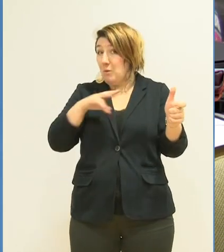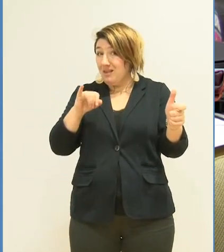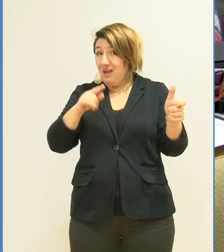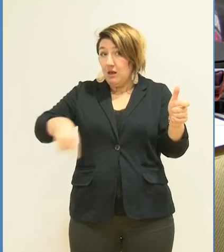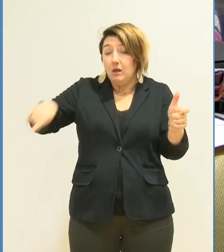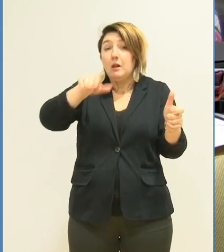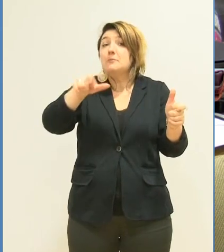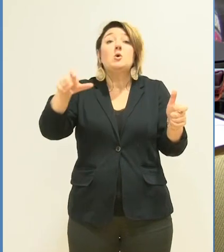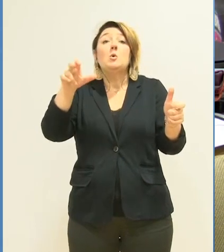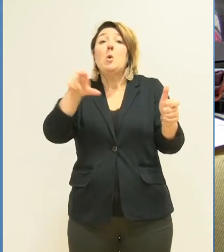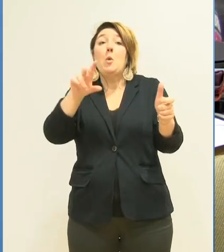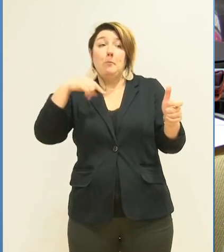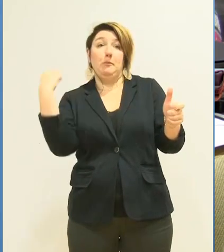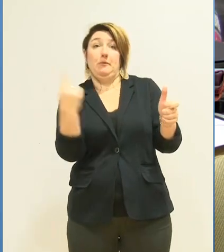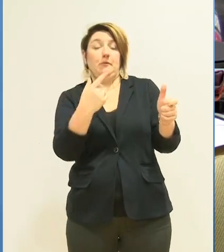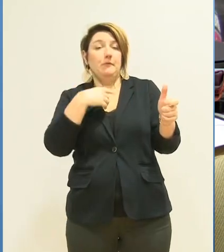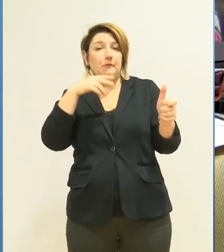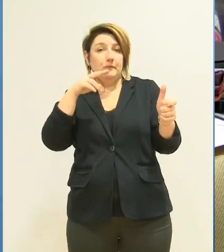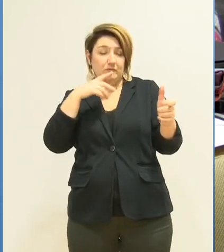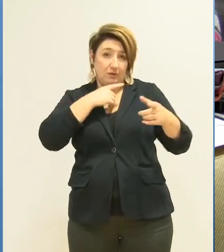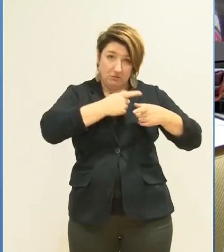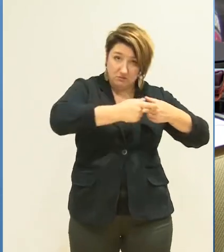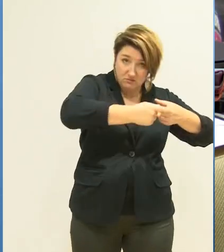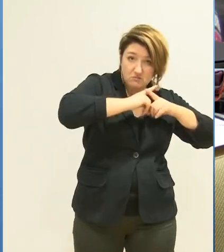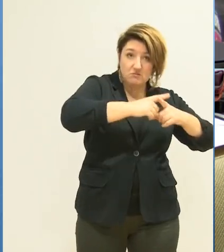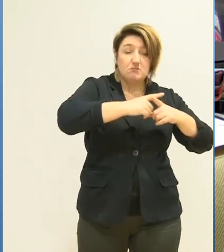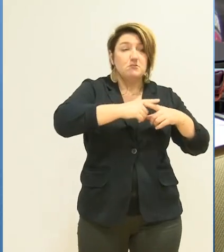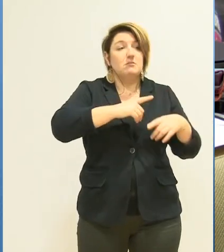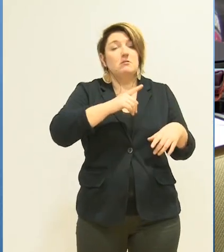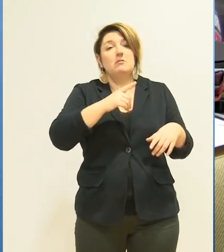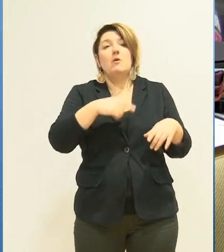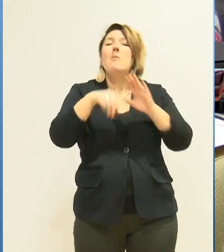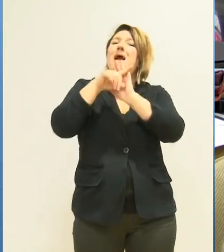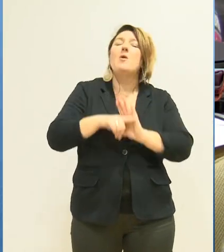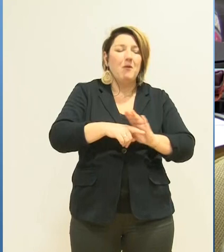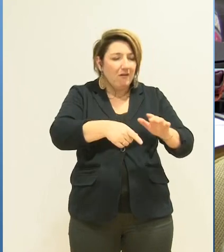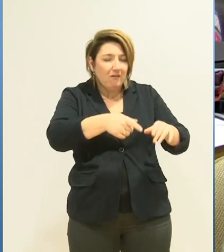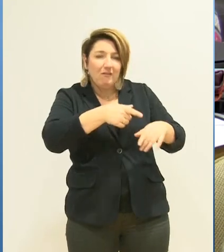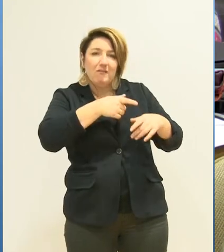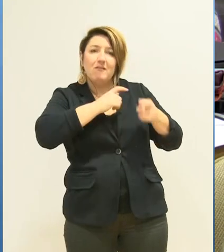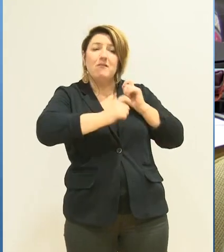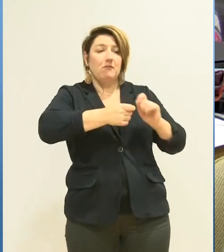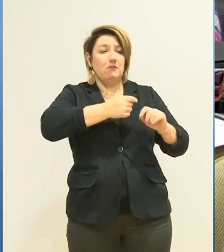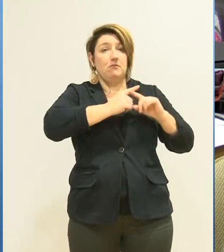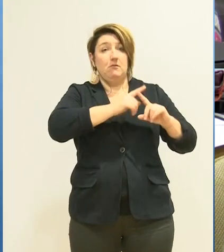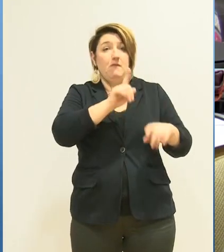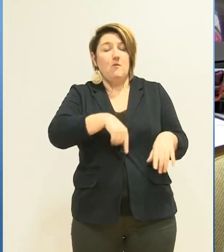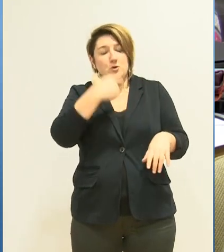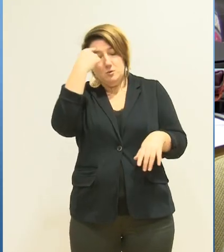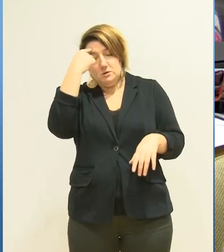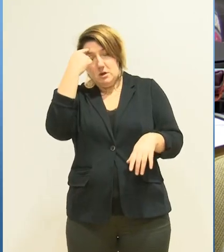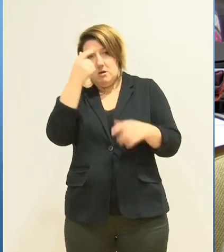pour cela que pour penser l'évolution des des structures et je pense à une en particulier ça a été un échec